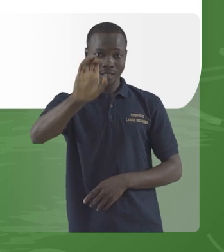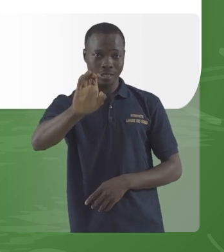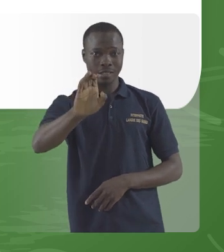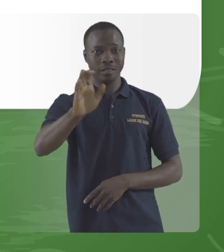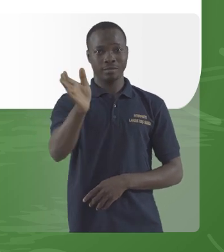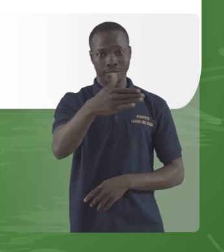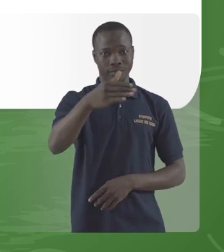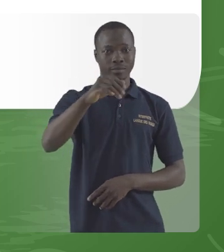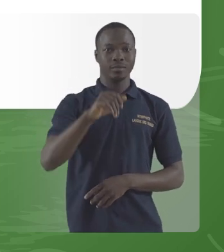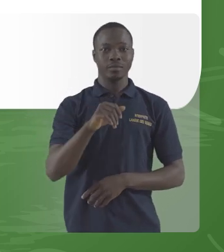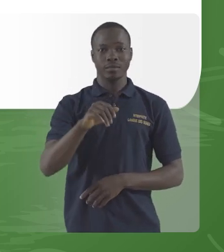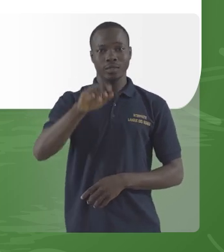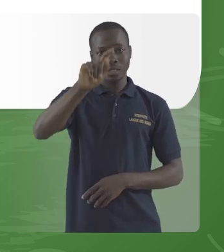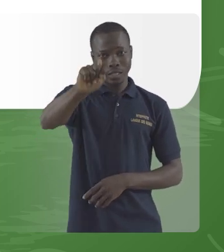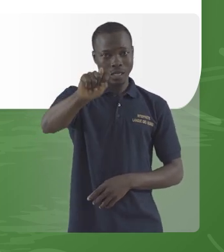GTC,